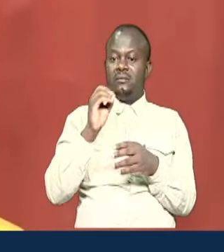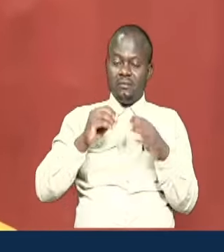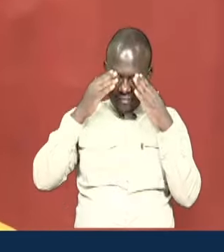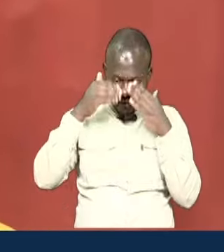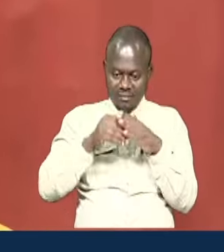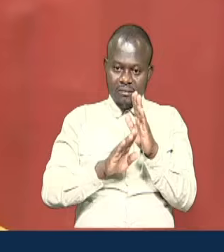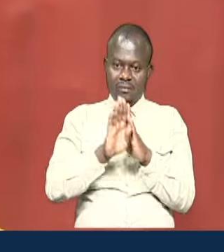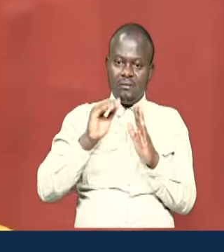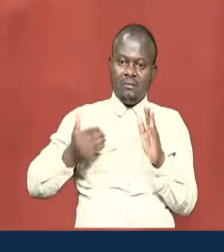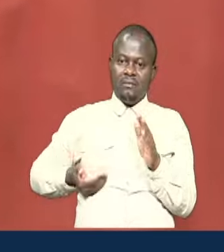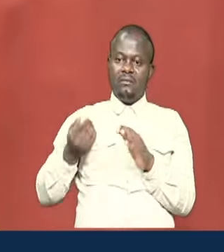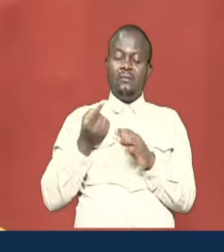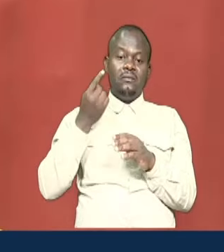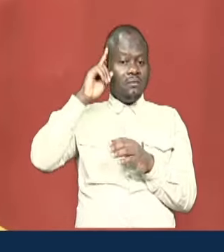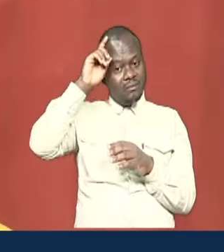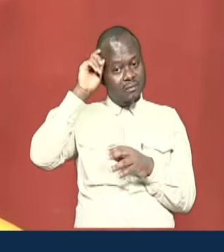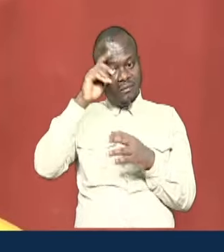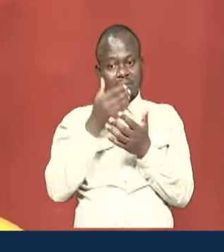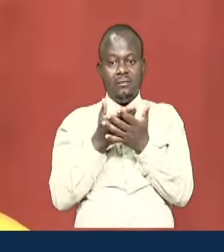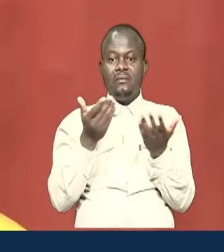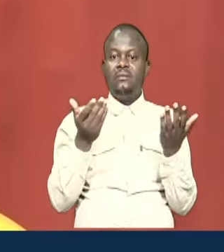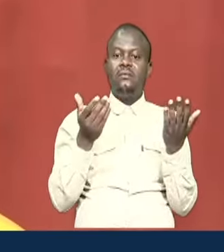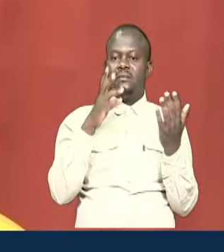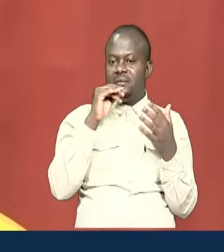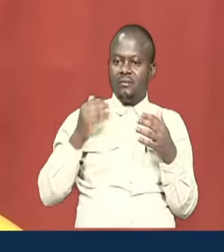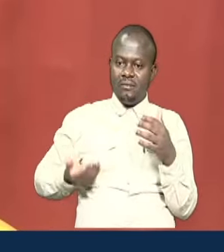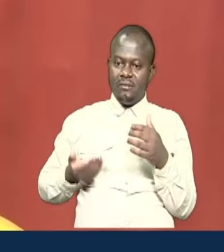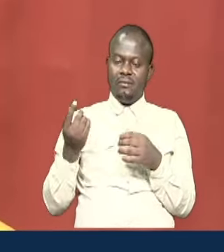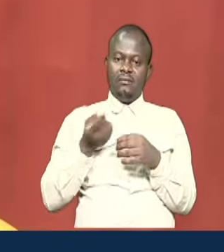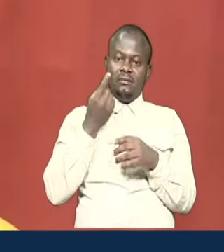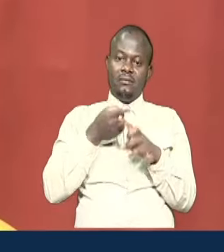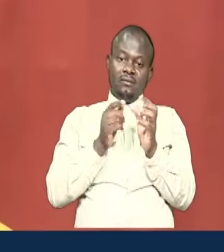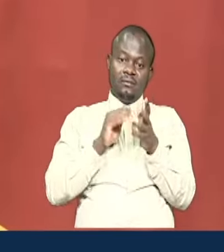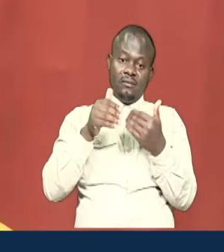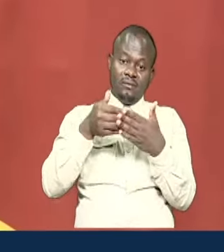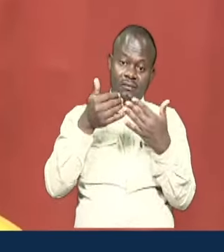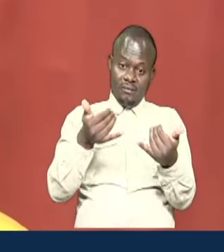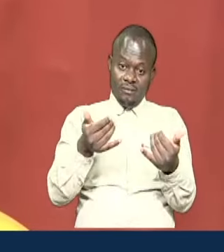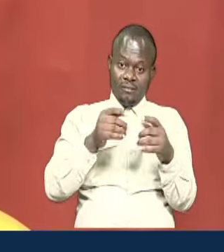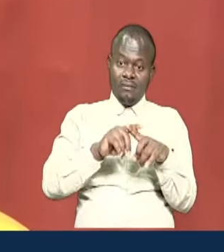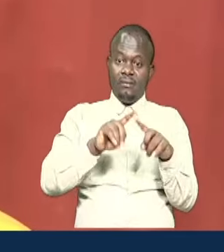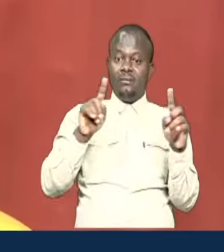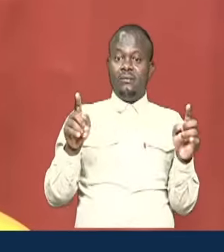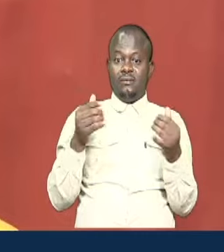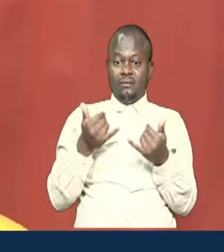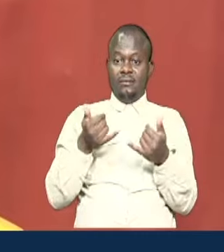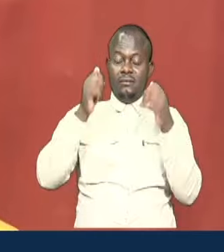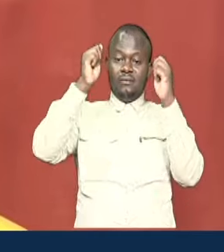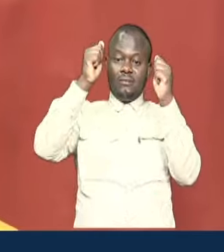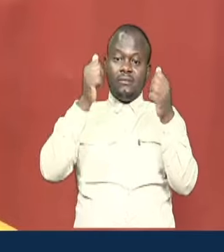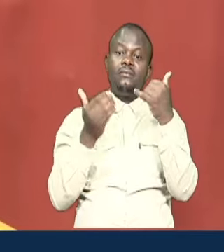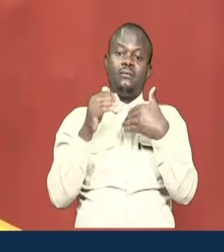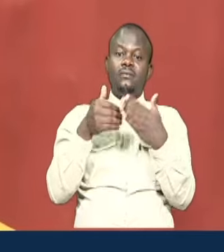ry'umugore akumva ko gusaba abagore amajwi ari ukuvuga umugore gusa ariko bitandukaniye n'abarimo kwiyamamaza ubu nibura